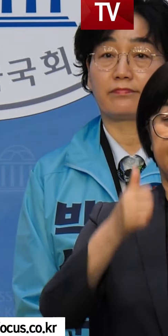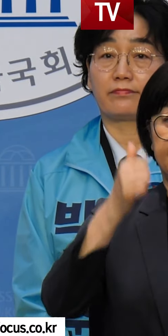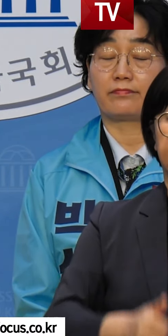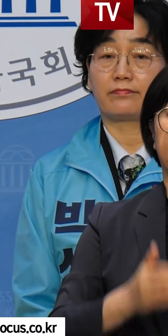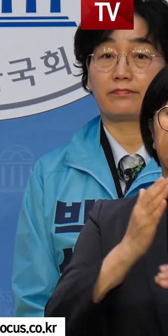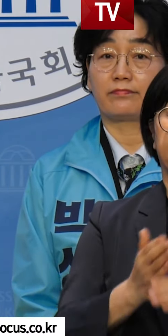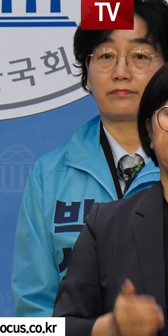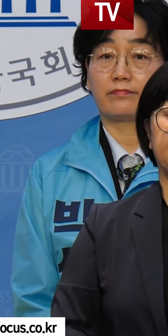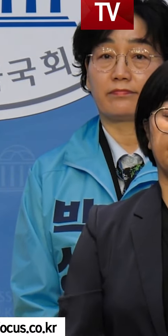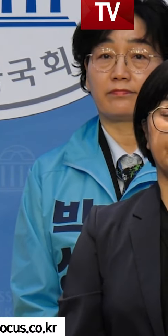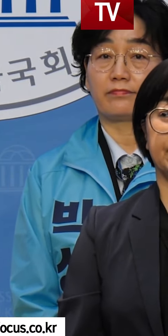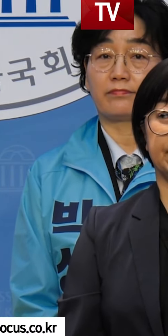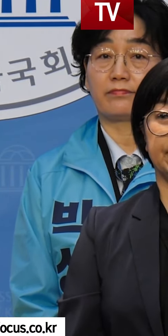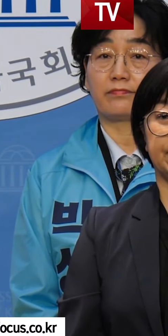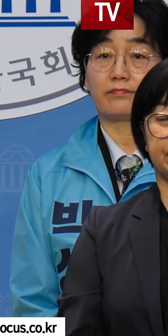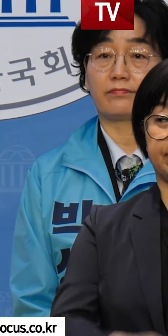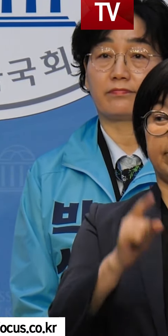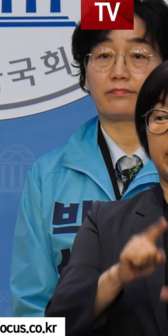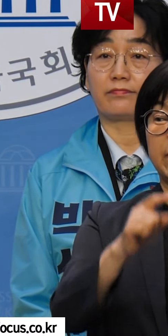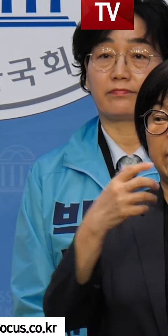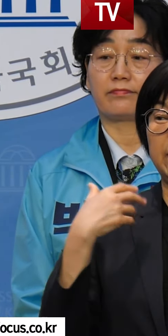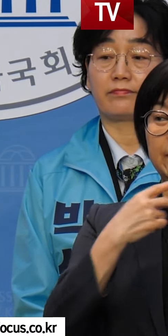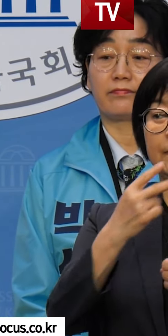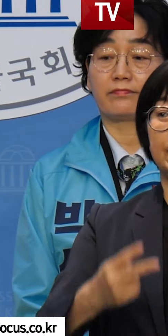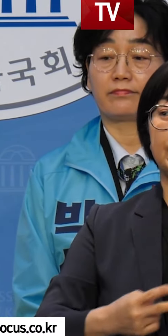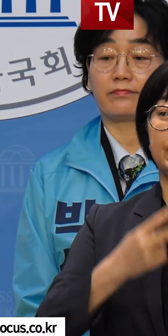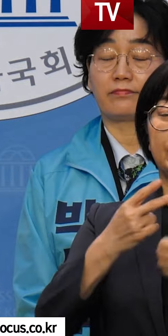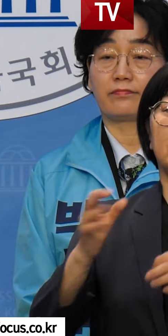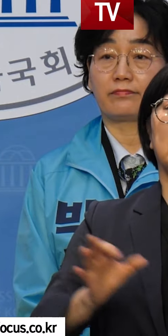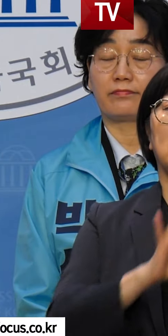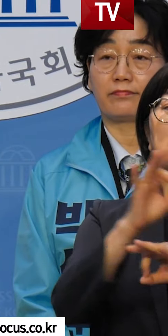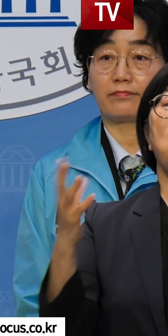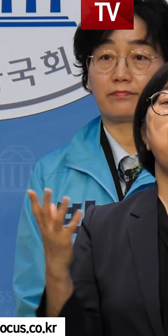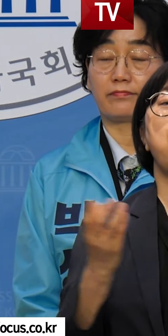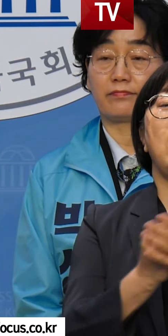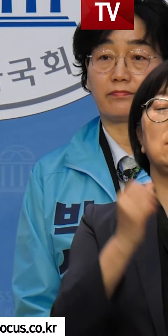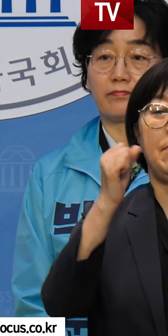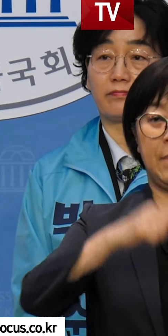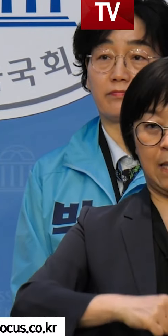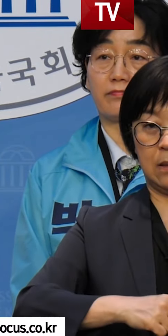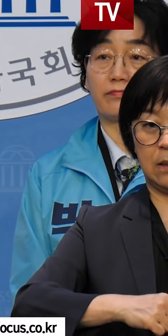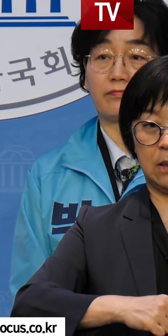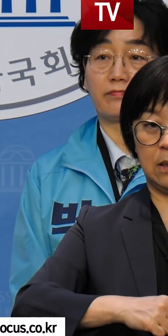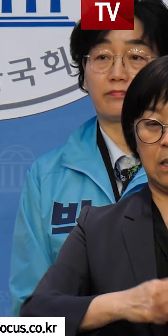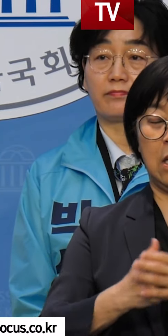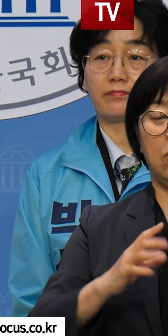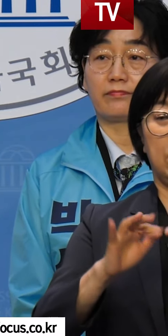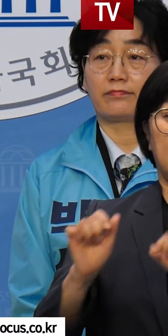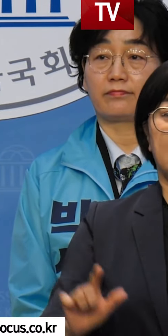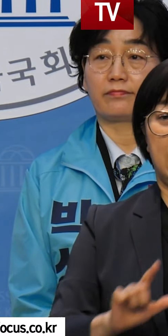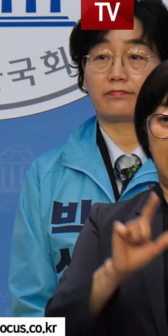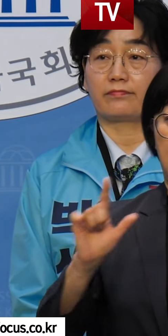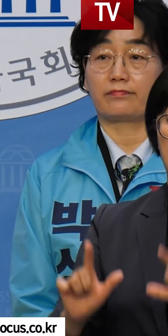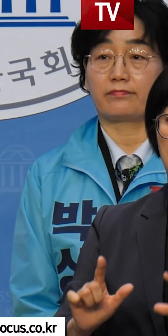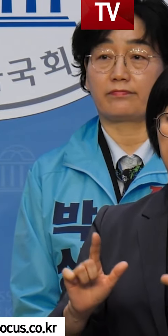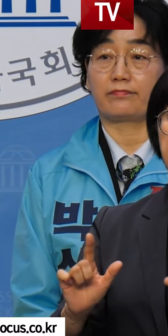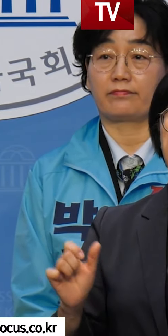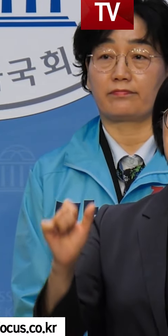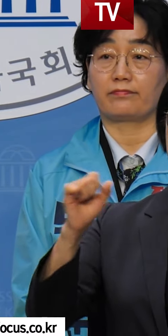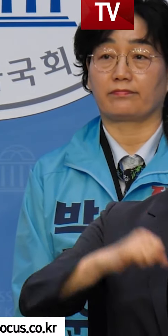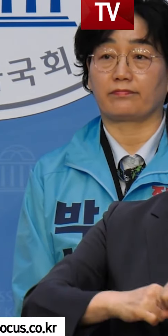있습니다. 윤석열 정권 2년 만에 경제는 완전히 침몰하고 민생은 파탄